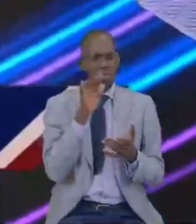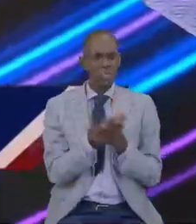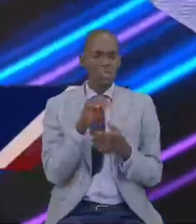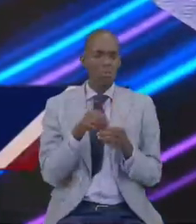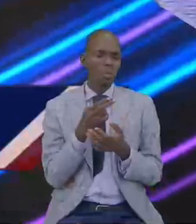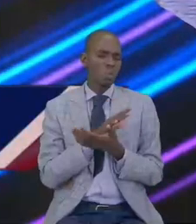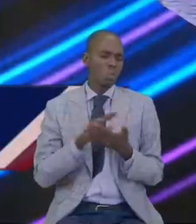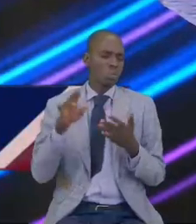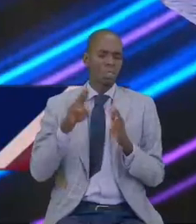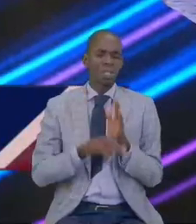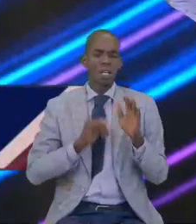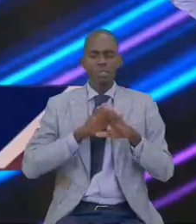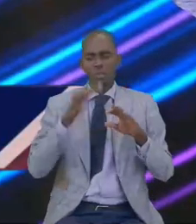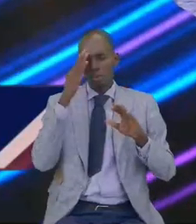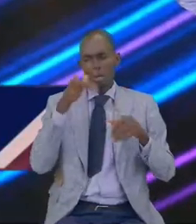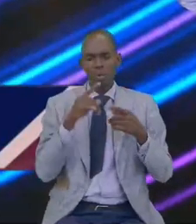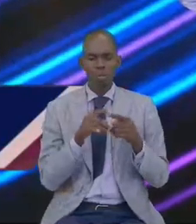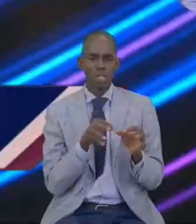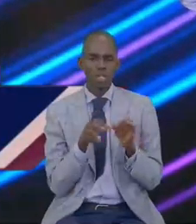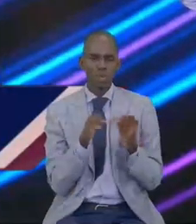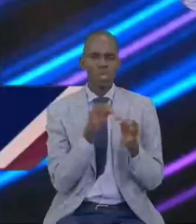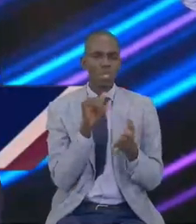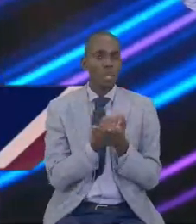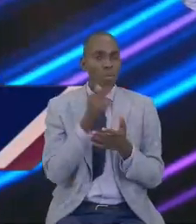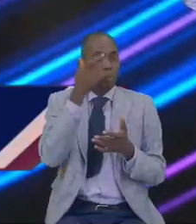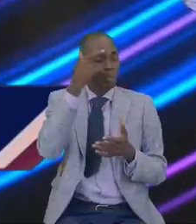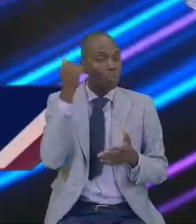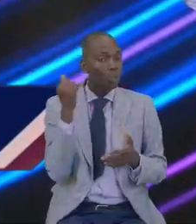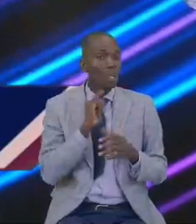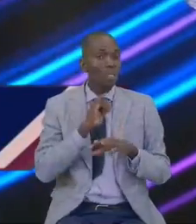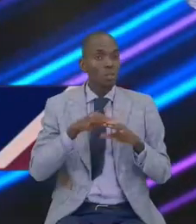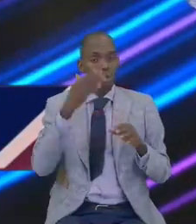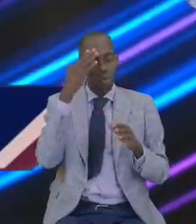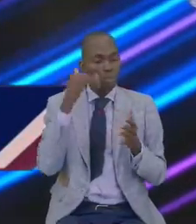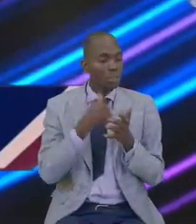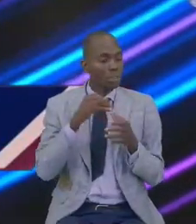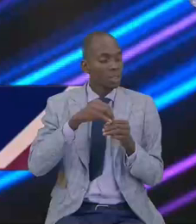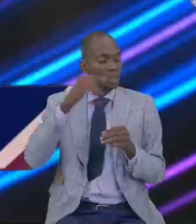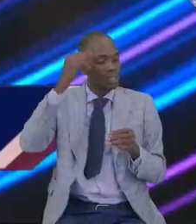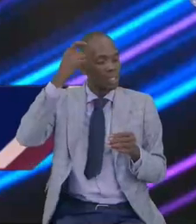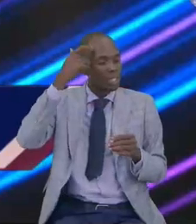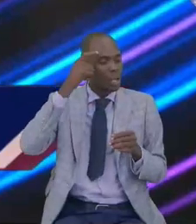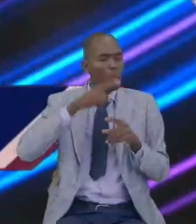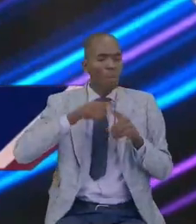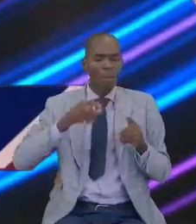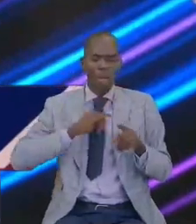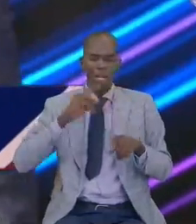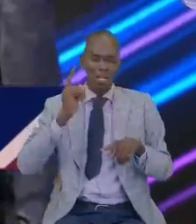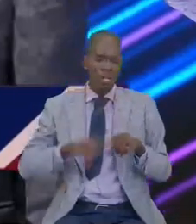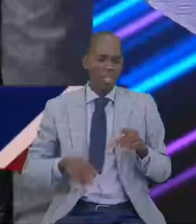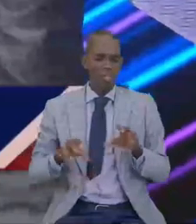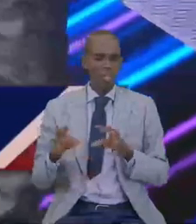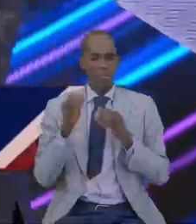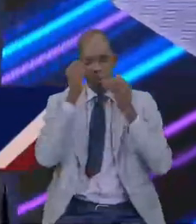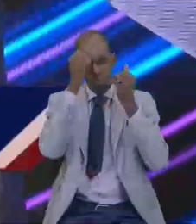je ne sais pas s'il faut catégoriser ça. Parce que je connais ça dans la tête, mais je n'arrive pas à pratiquer ça. Je n'arrive pas à obéir à cela. Donc, tous les péchés